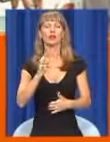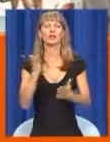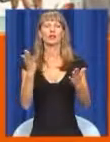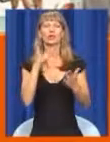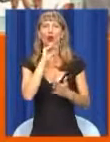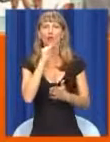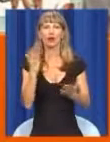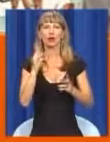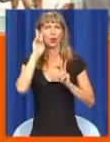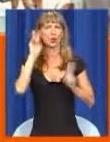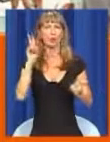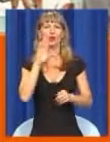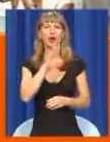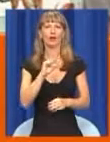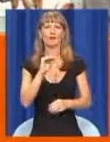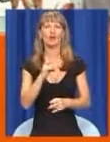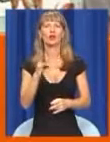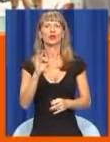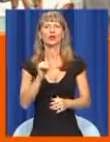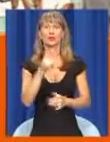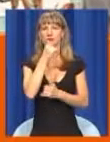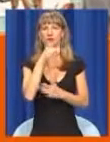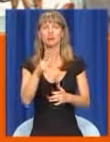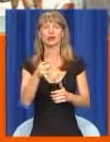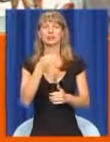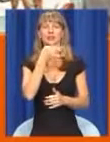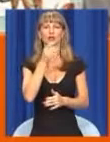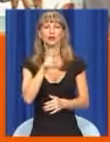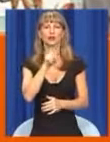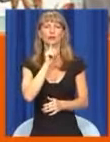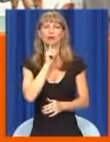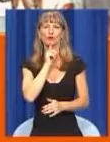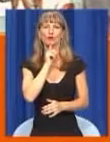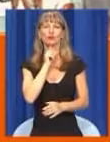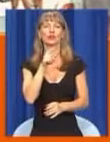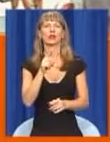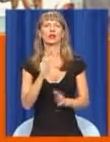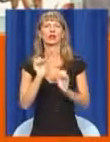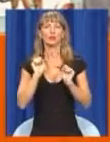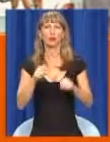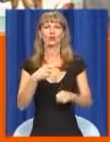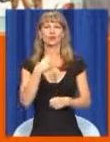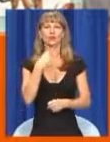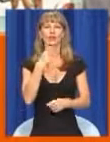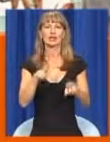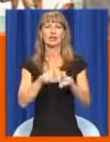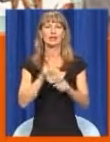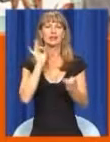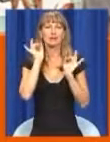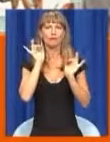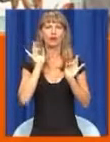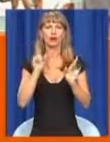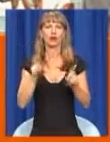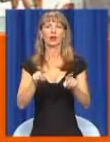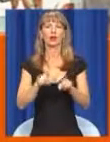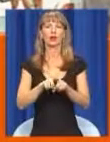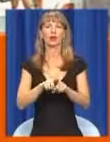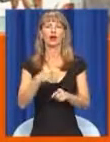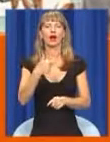гавкати. Але все ж бесенджі не можна назвати мовчуном, тому що вона може видавати такі звуки, як фиркання